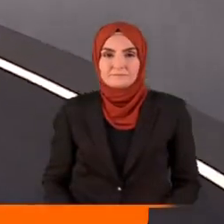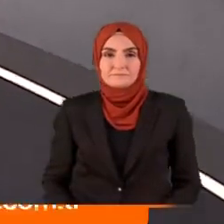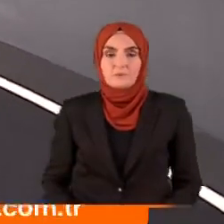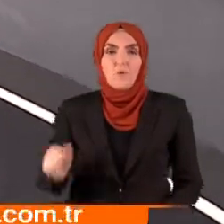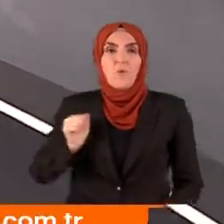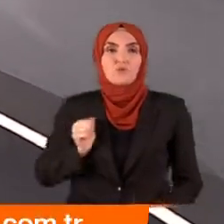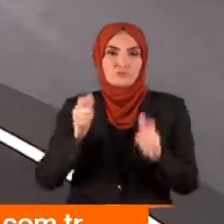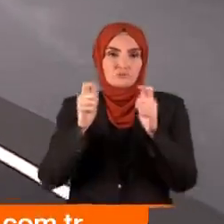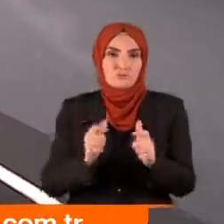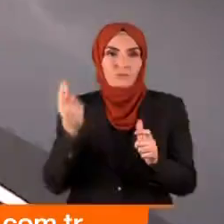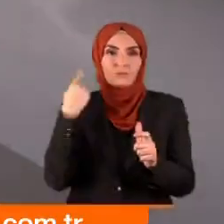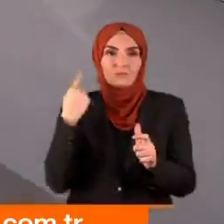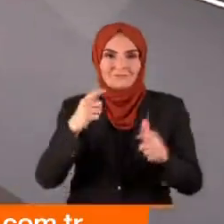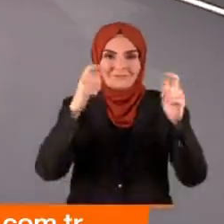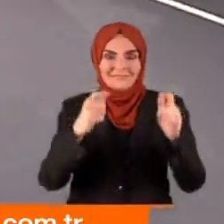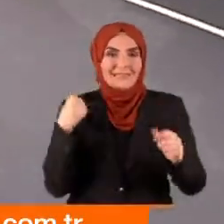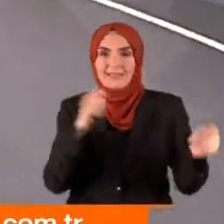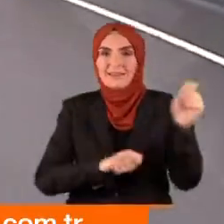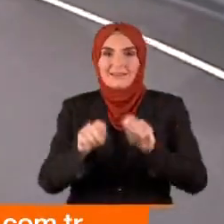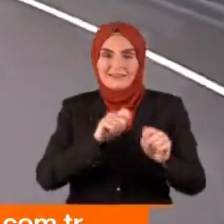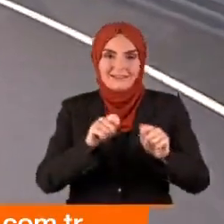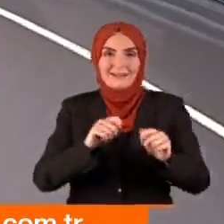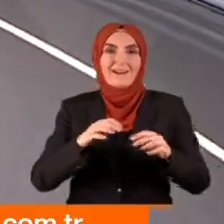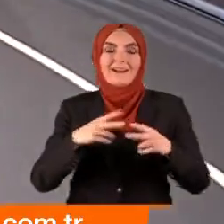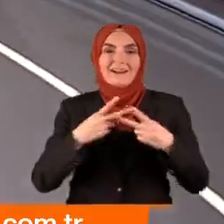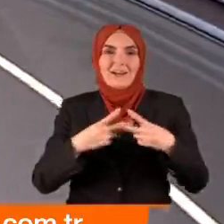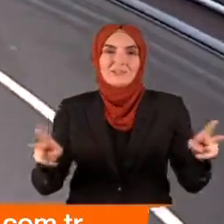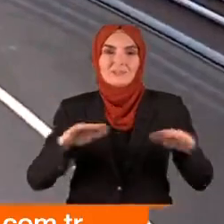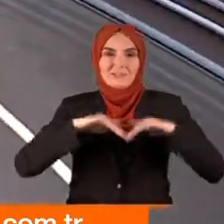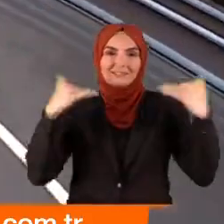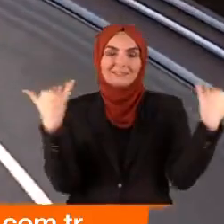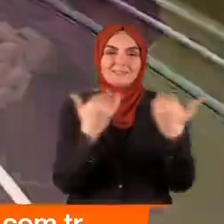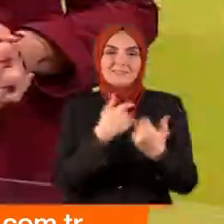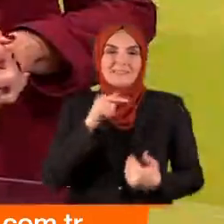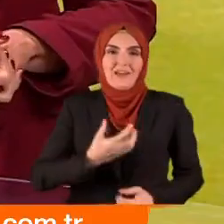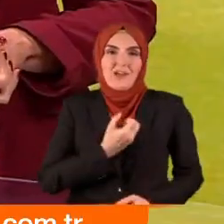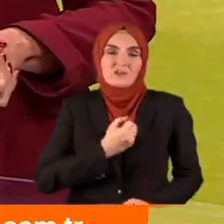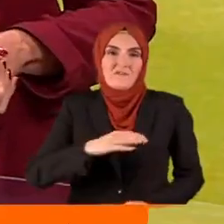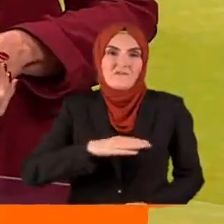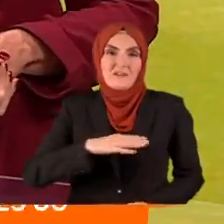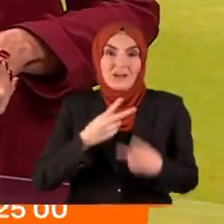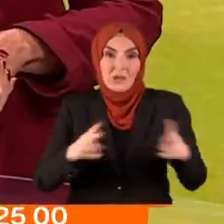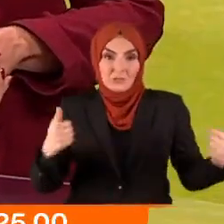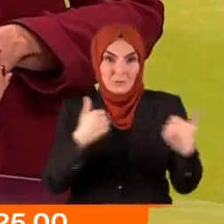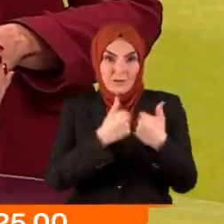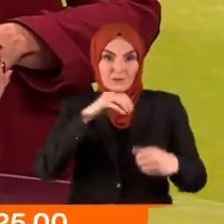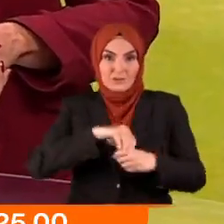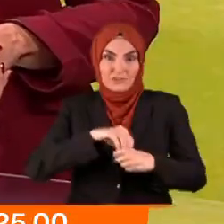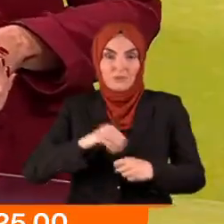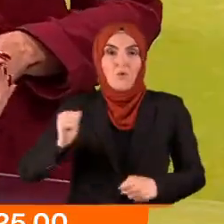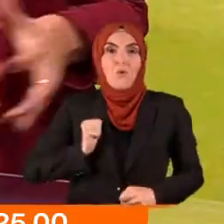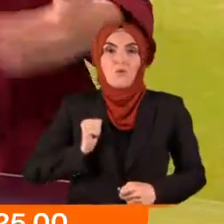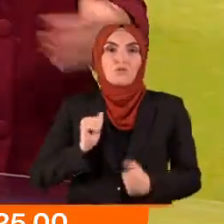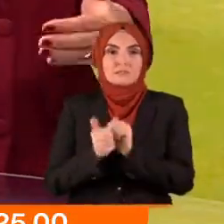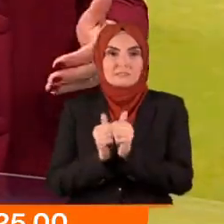Ordu'da dün şehre yeni yapılan stadın açılış heyecanı vardı. Açılış maçında da Ordu Spor 1967 ile Kırıkkale Büyük Anadolu